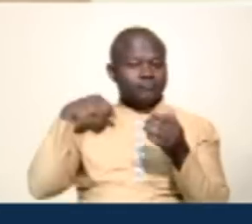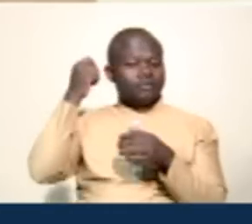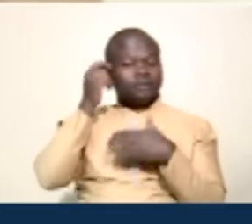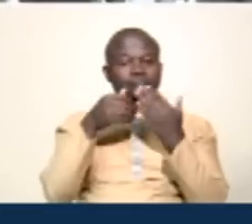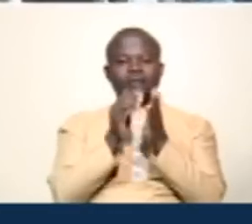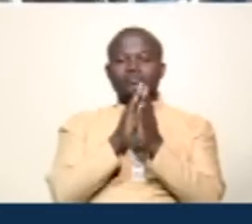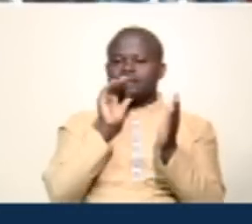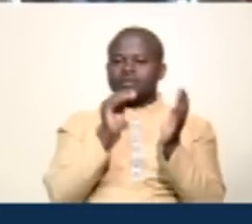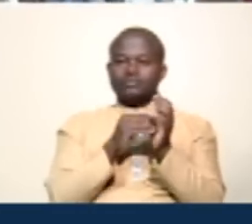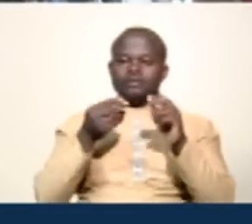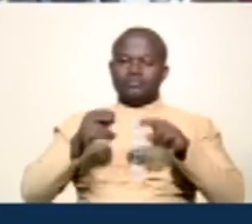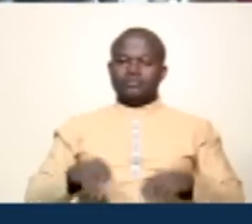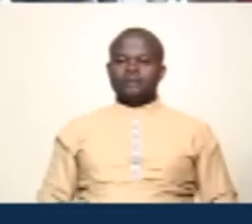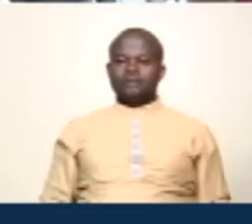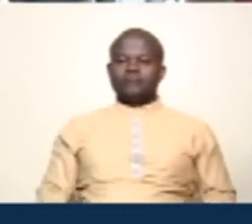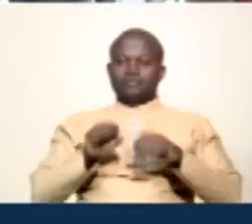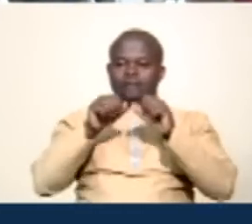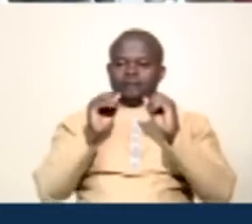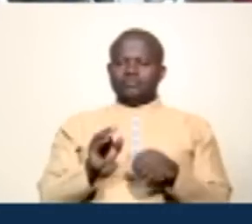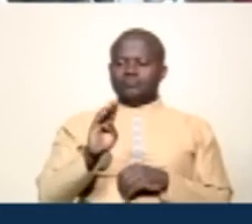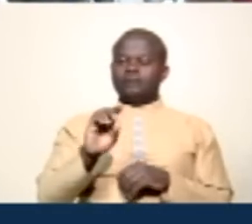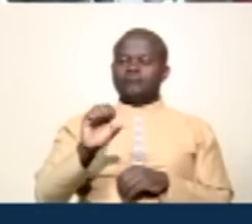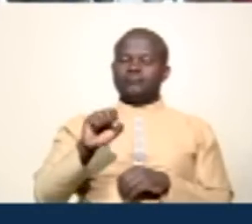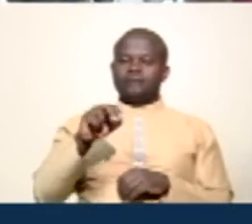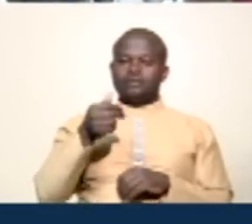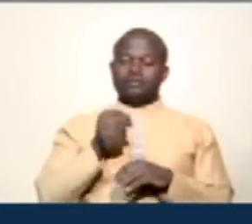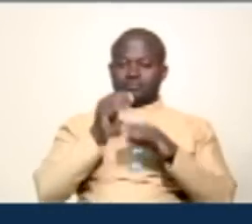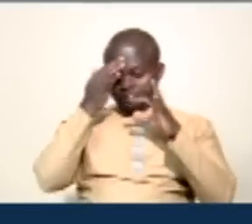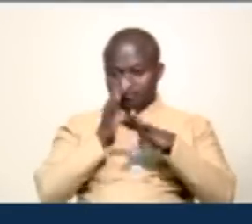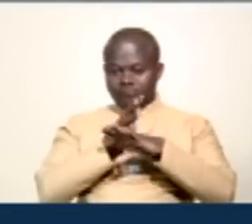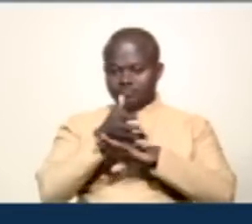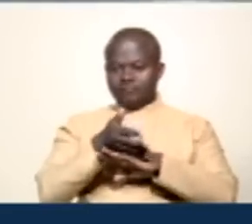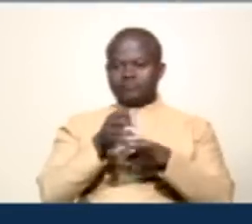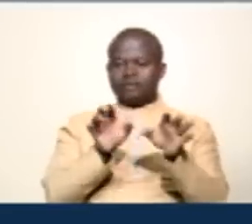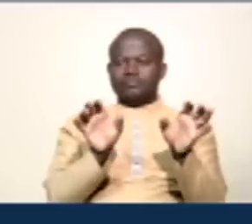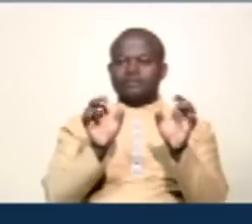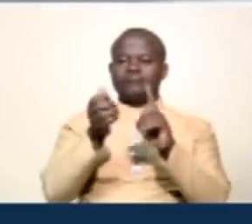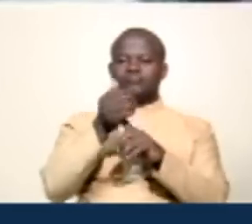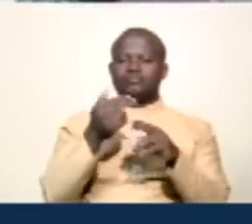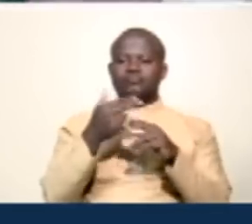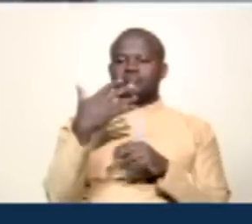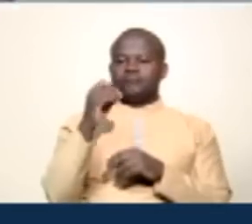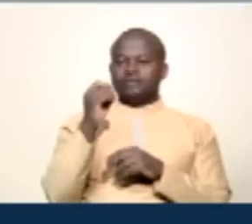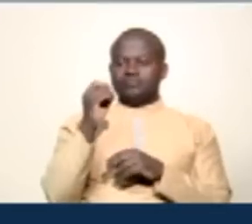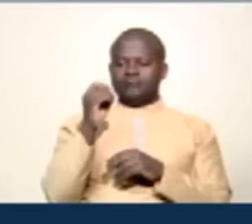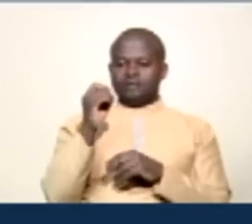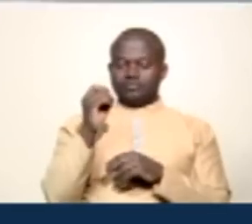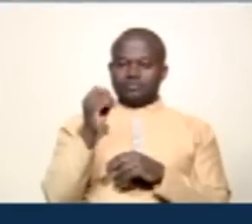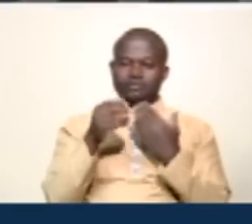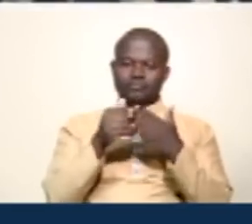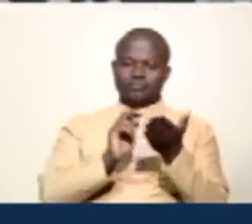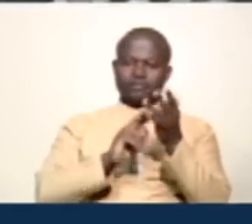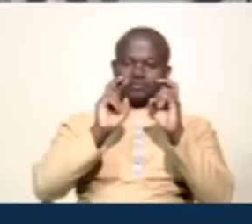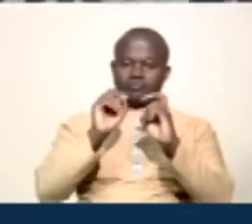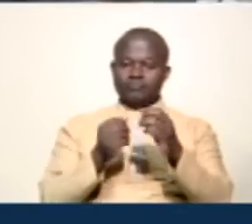mateka atazasubira. Abamotari bo muri Bugeshi biyemeje kurenga amacakubiri bagera kuri 50. Aba bahamya